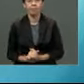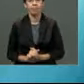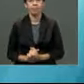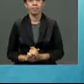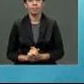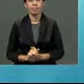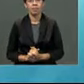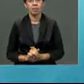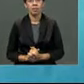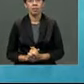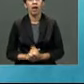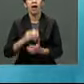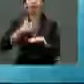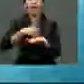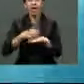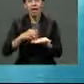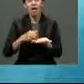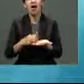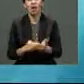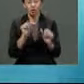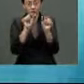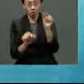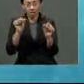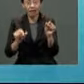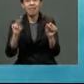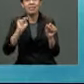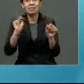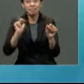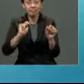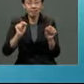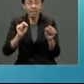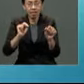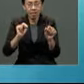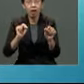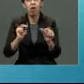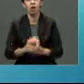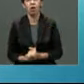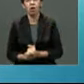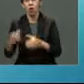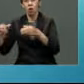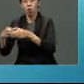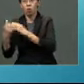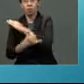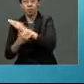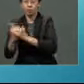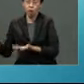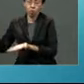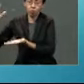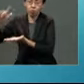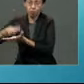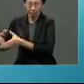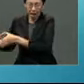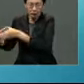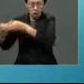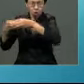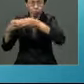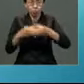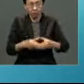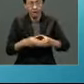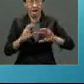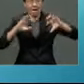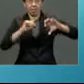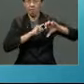ะครับก็นำเรียนว่าหลายวันมานี้พบเฉพาะกลุ่มที่เป็นคนที่เดินทางกลับมาจากต่